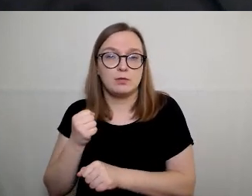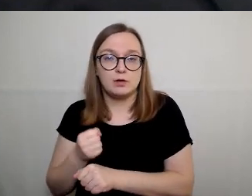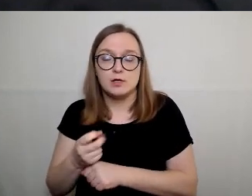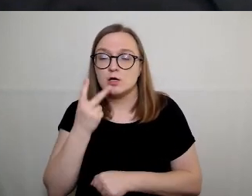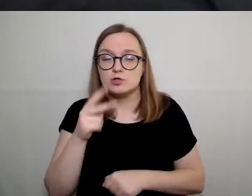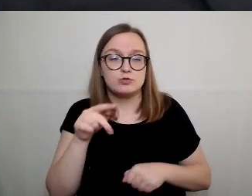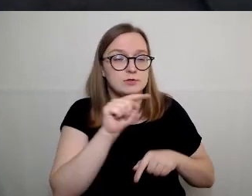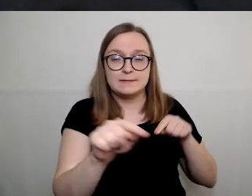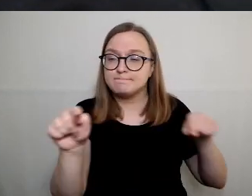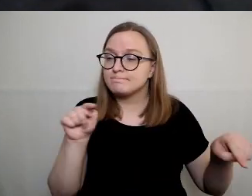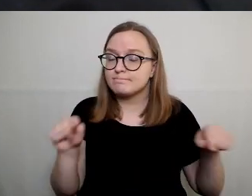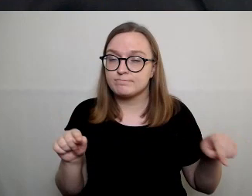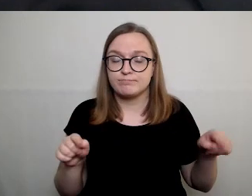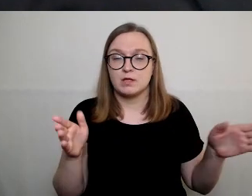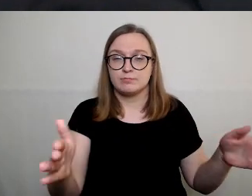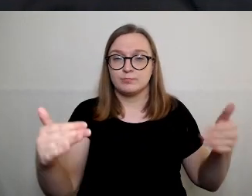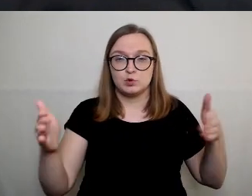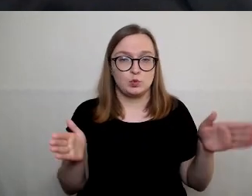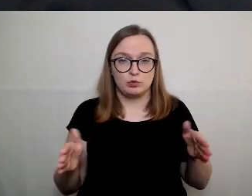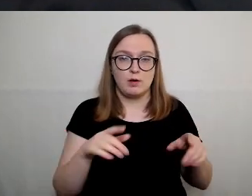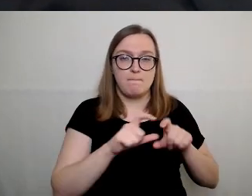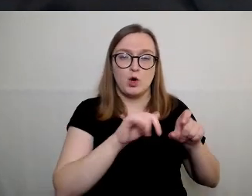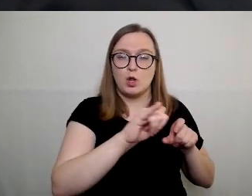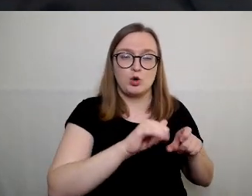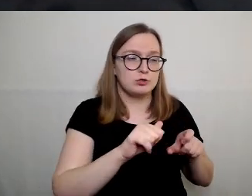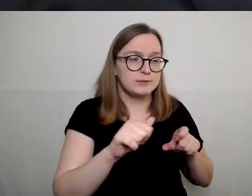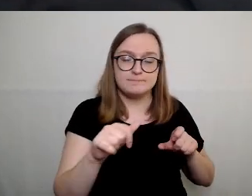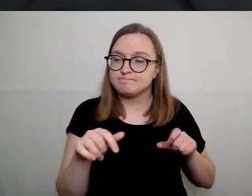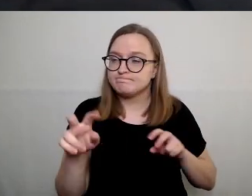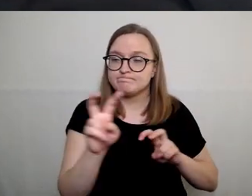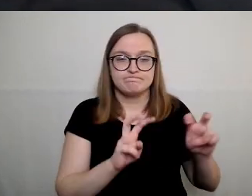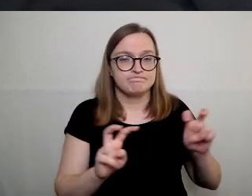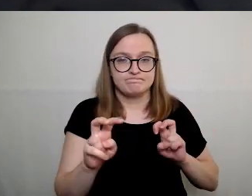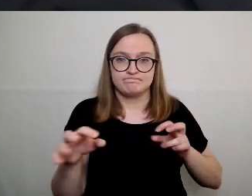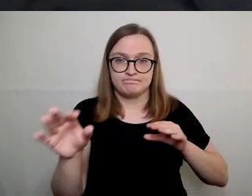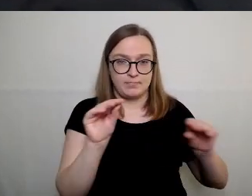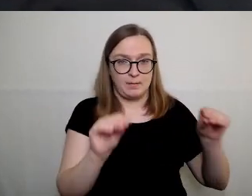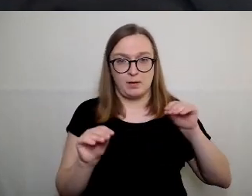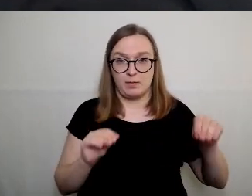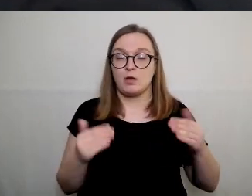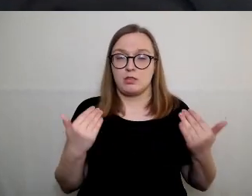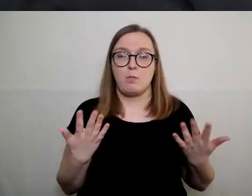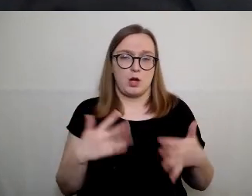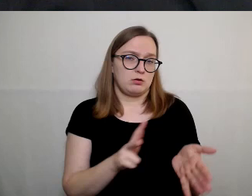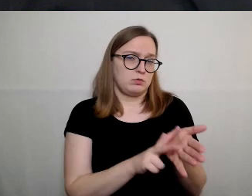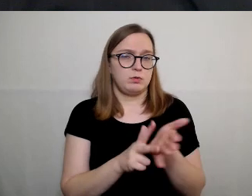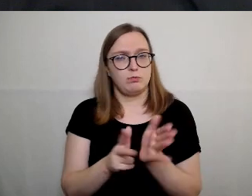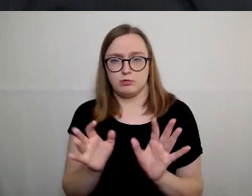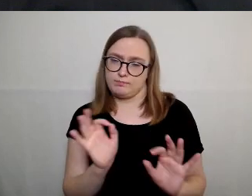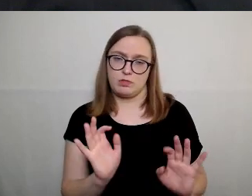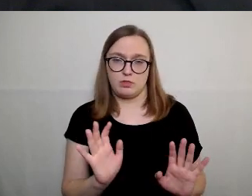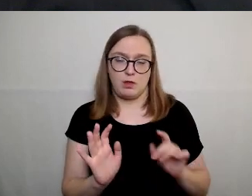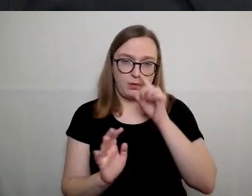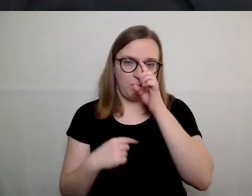pačią švietimo tinklo struktūrą dėliojo. Šiandien dieną jau yra nusistovėjusi, manome, kad ilgainiui